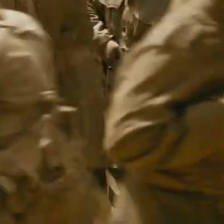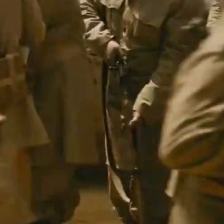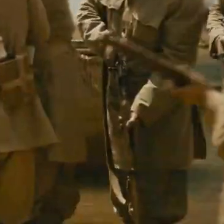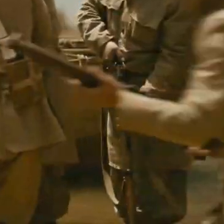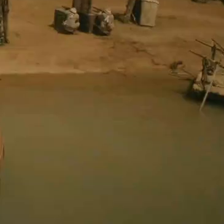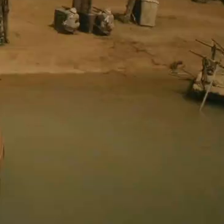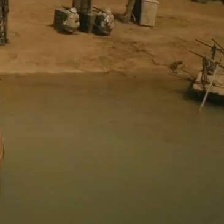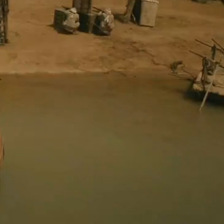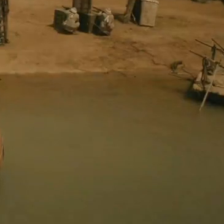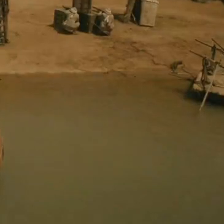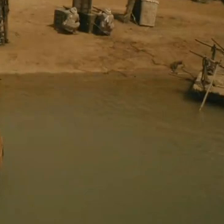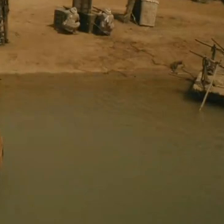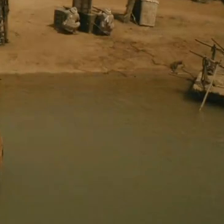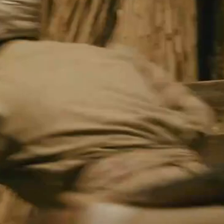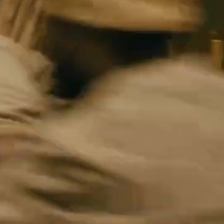hareketlendi.